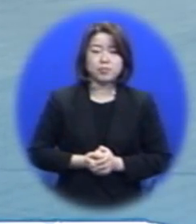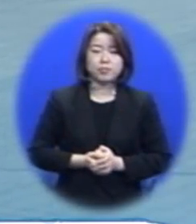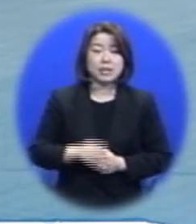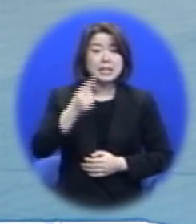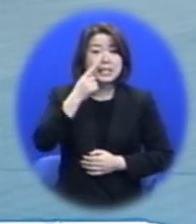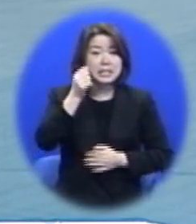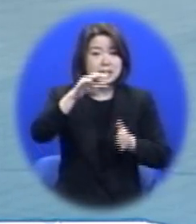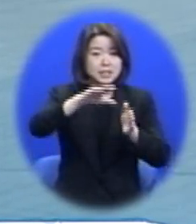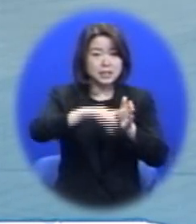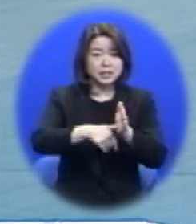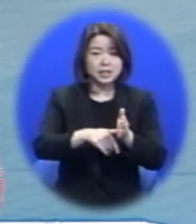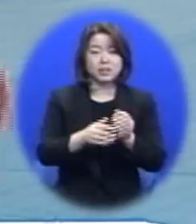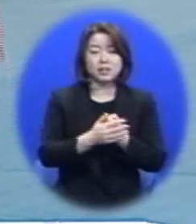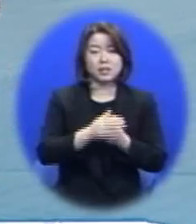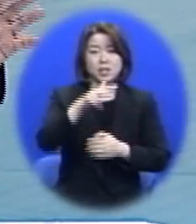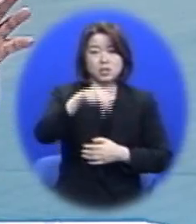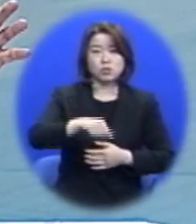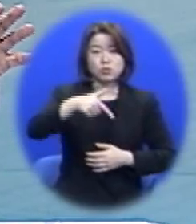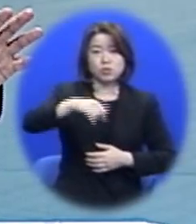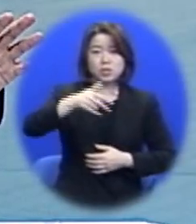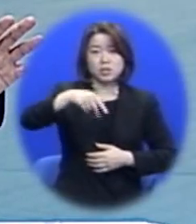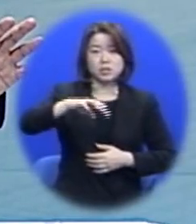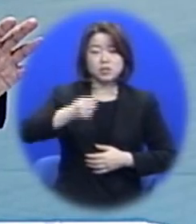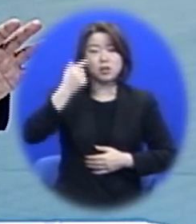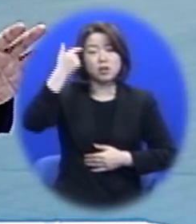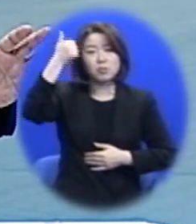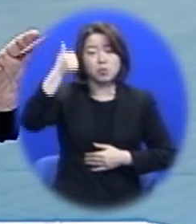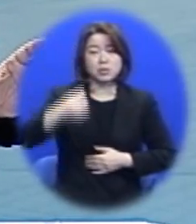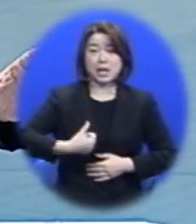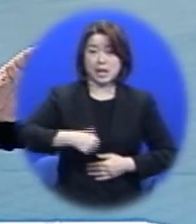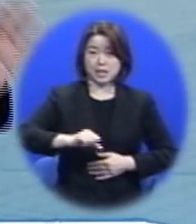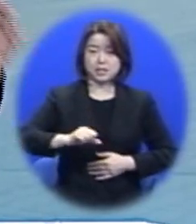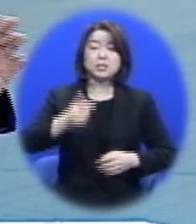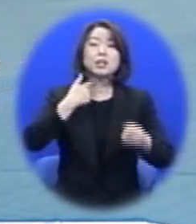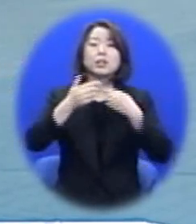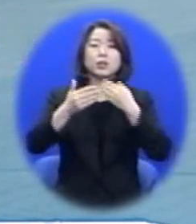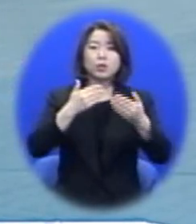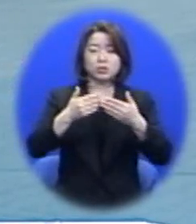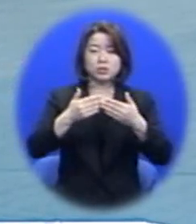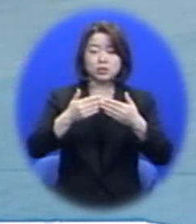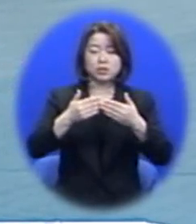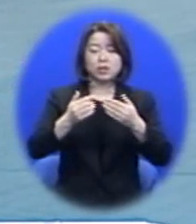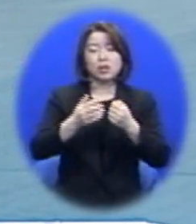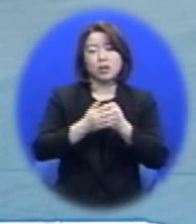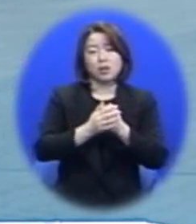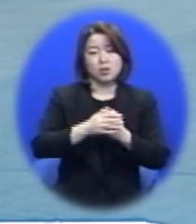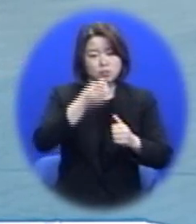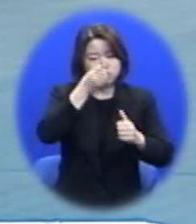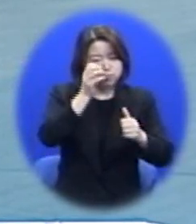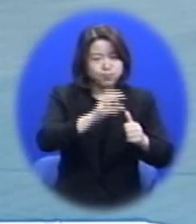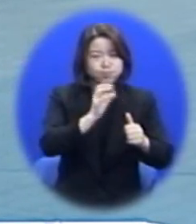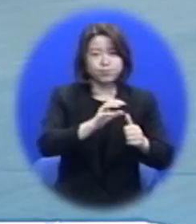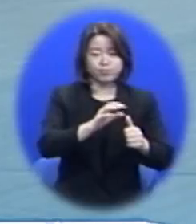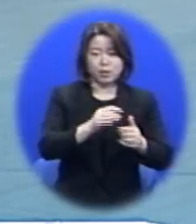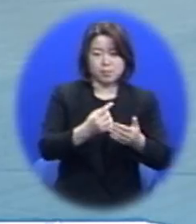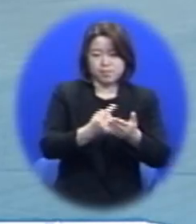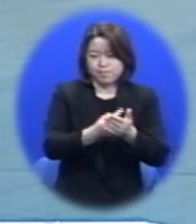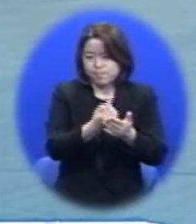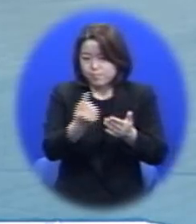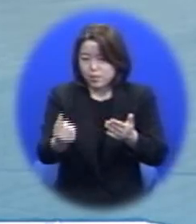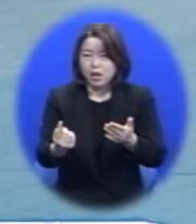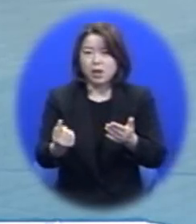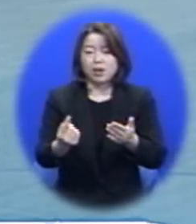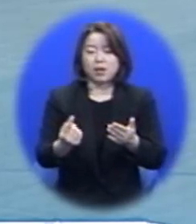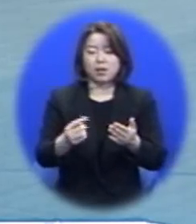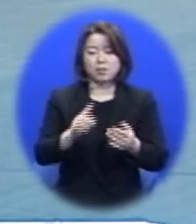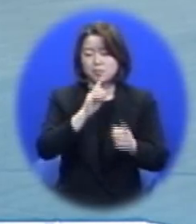일제시대 때 주기철 목사의 아들이라고 겪는 무시와 따돌림은 말할 수도 없었어요.